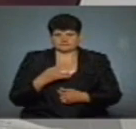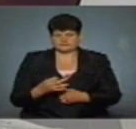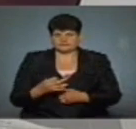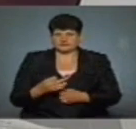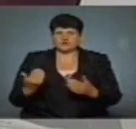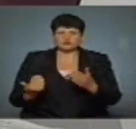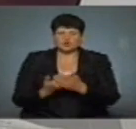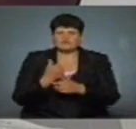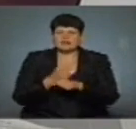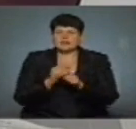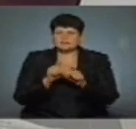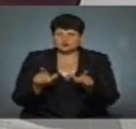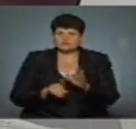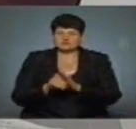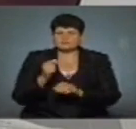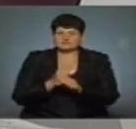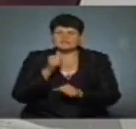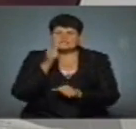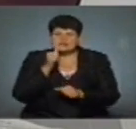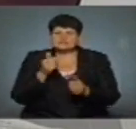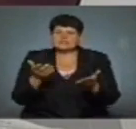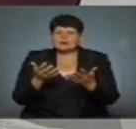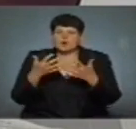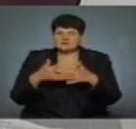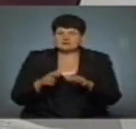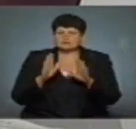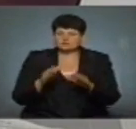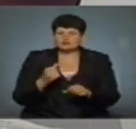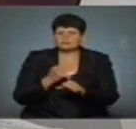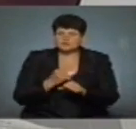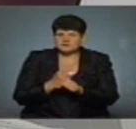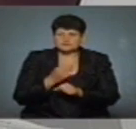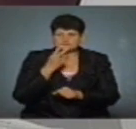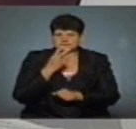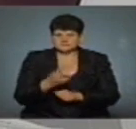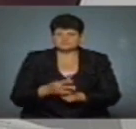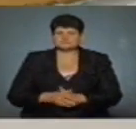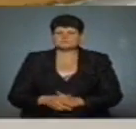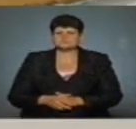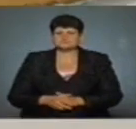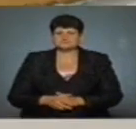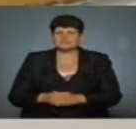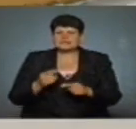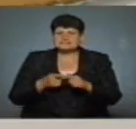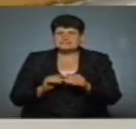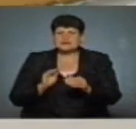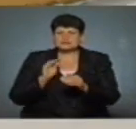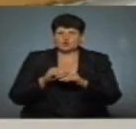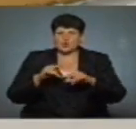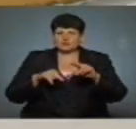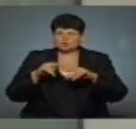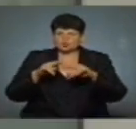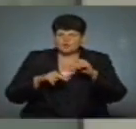Нова лабораторія запрацює завтра. З яким обладнанням працюватиме вірусологи, бачила Богдана Сарабун. Це добудована